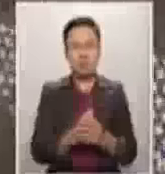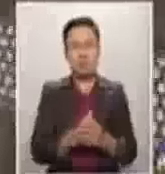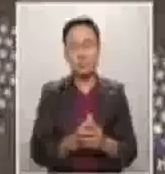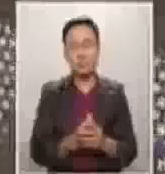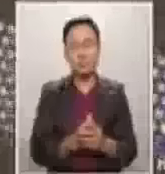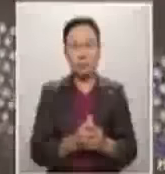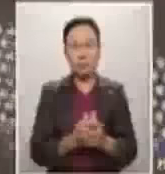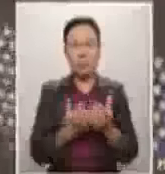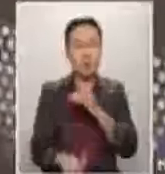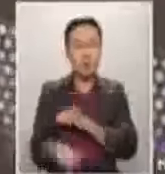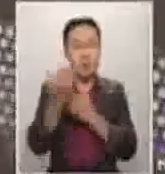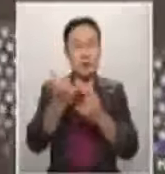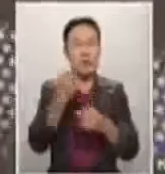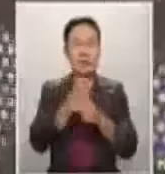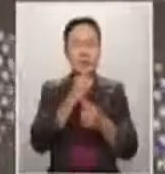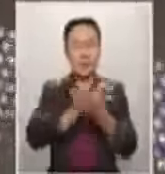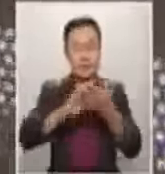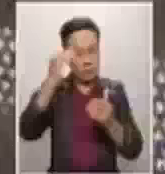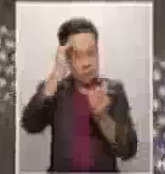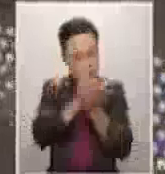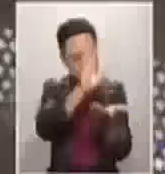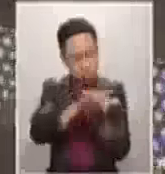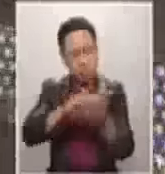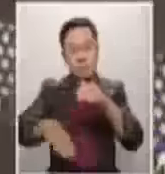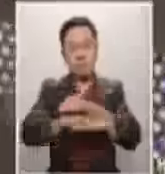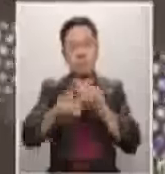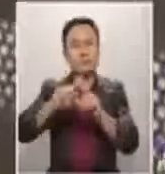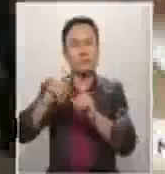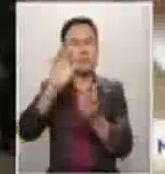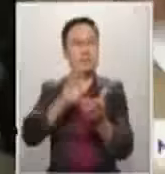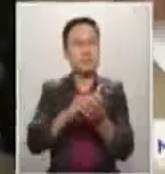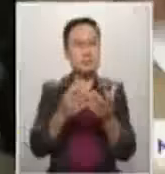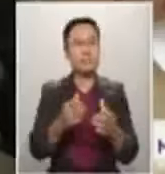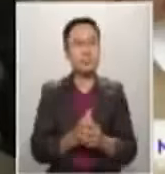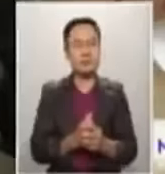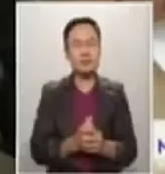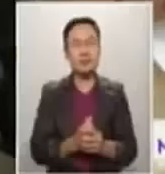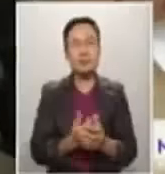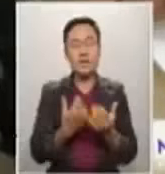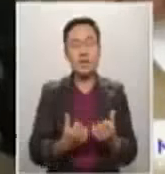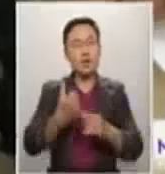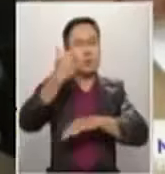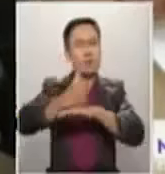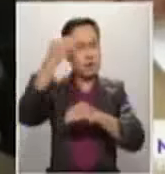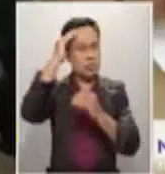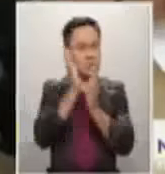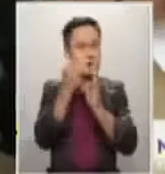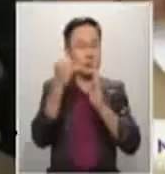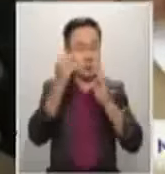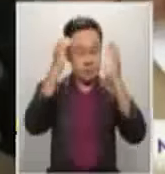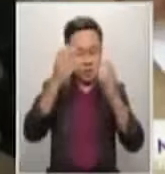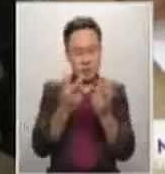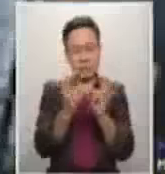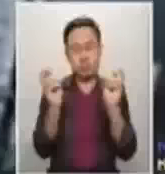ใช่ค่ะซึ่งช่วงเช้าวันนี้นะคะทางตำรวจเจ้าของคดีพร้อมกับทางผู้บังคับการสระบุรีนำโดยพลตำรวจตรีทิติแสงสว่างก็ได้ร่วม